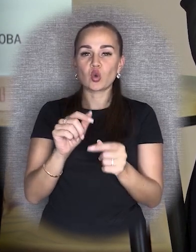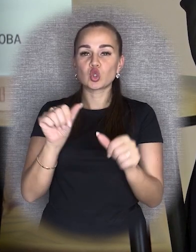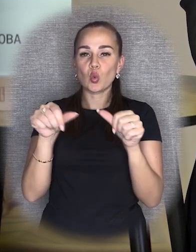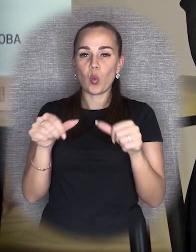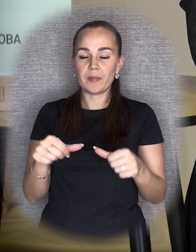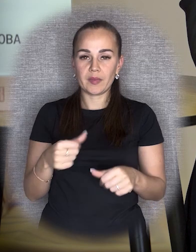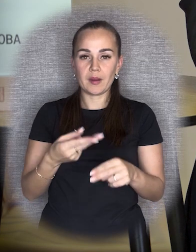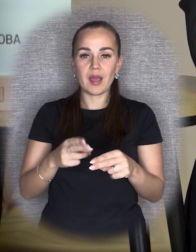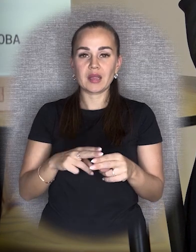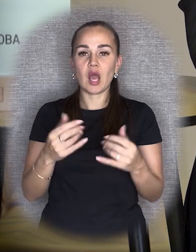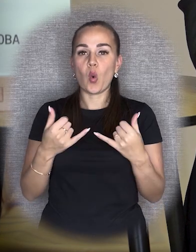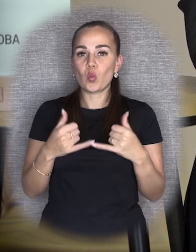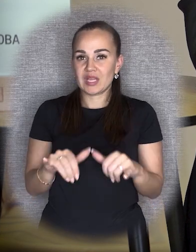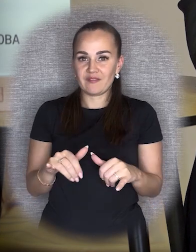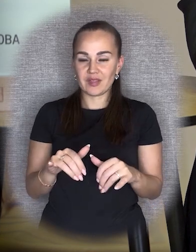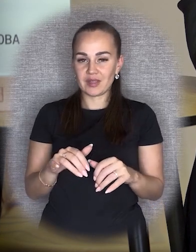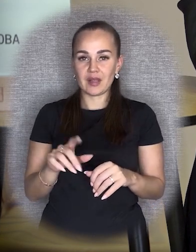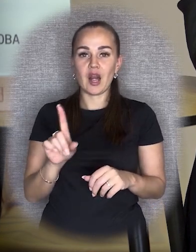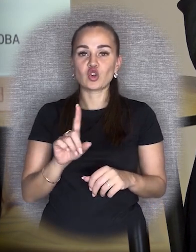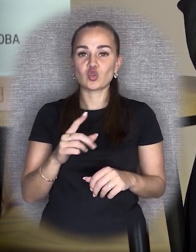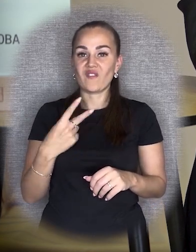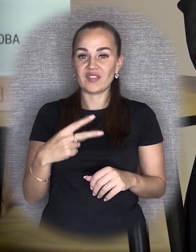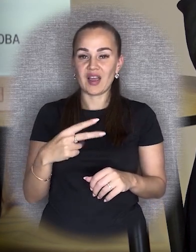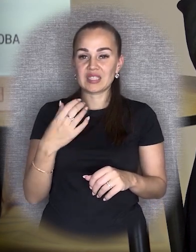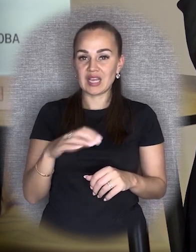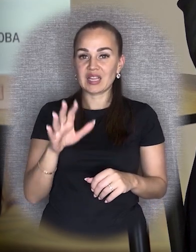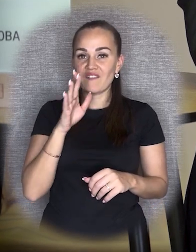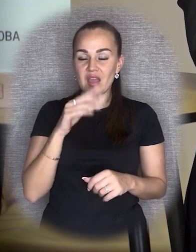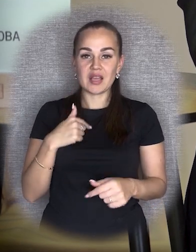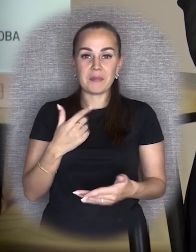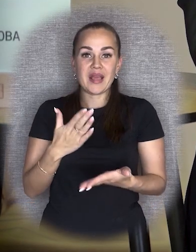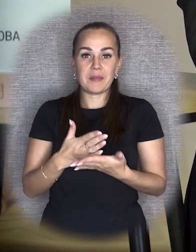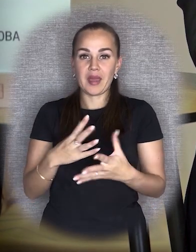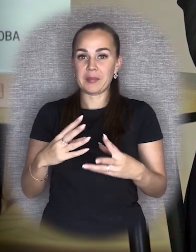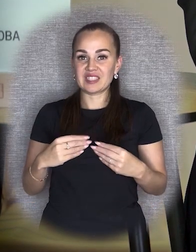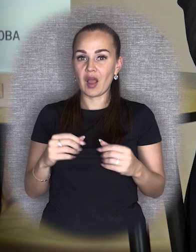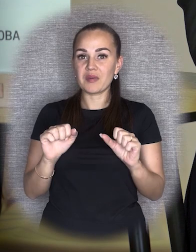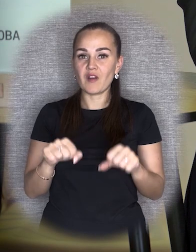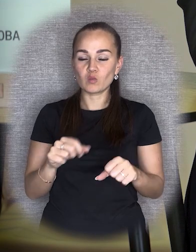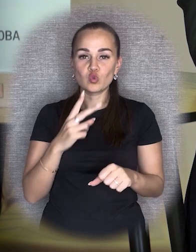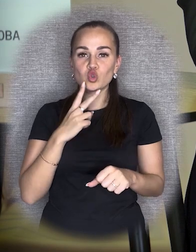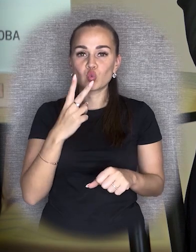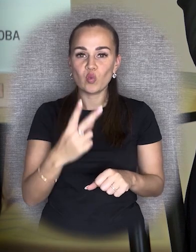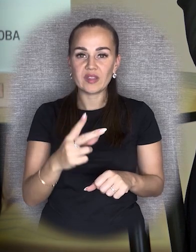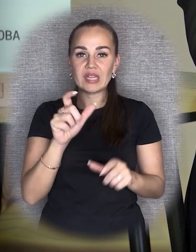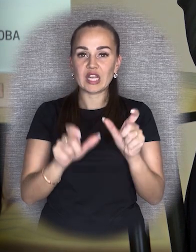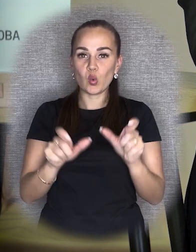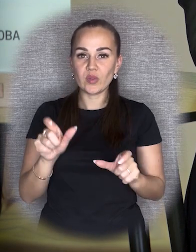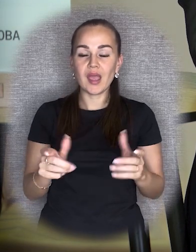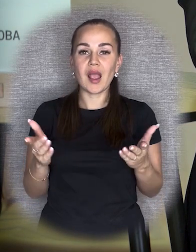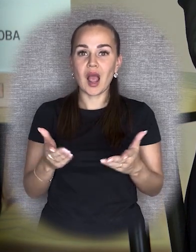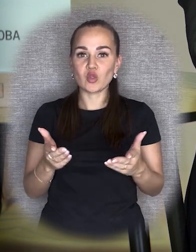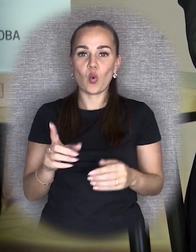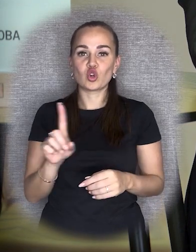это удивительно отметить, что именно в 20 веке мы имеем с вами возможность увидеть людей,